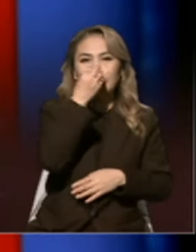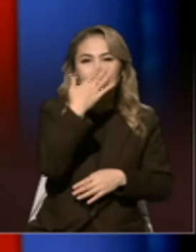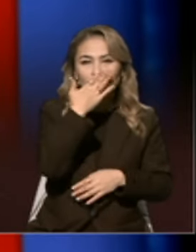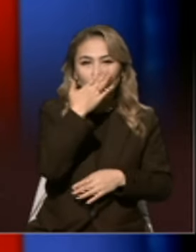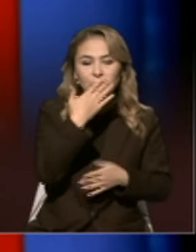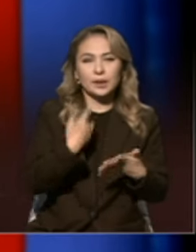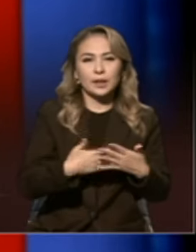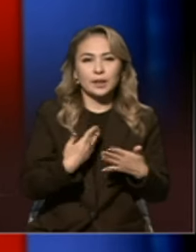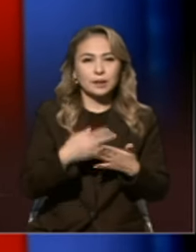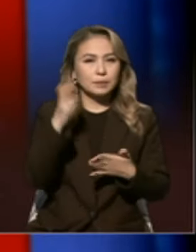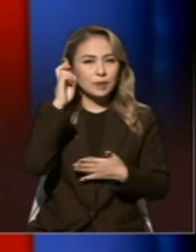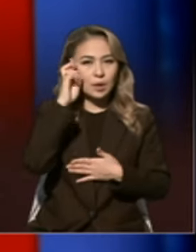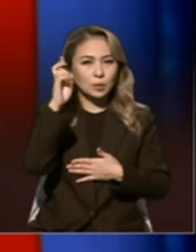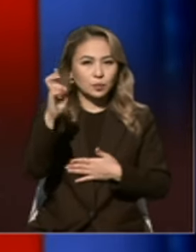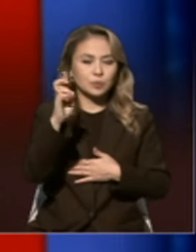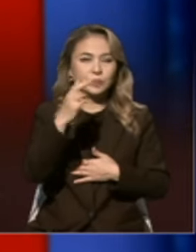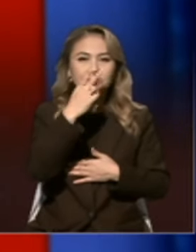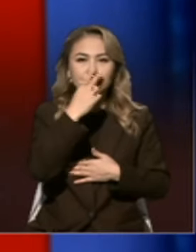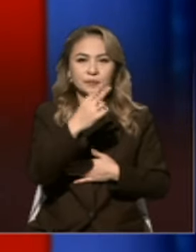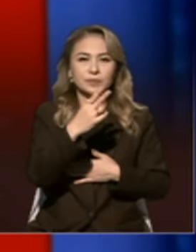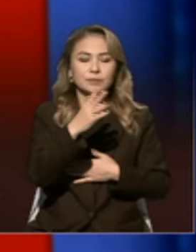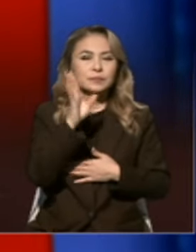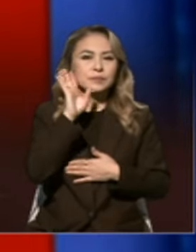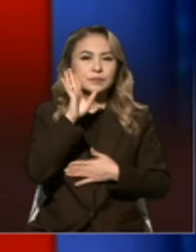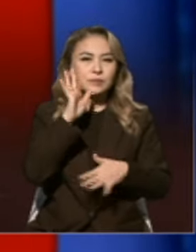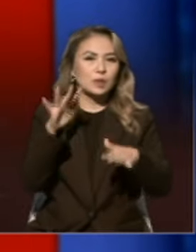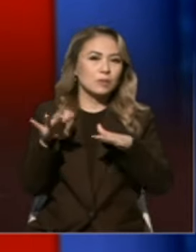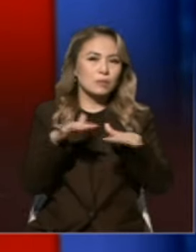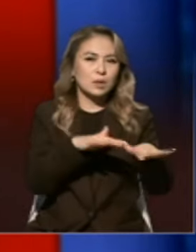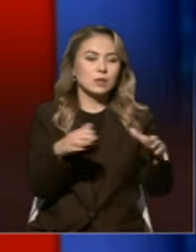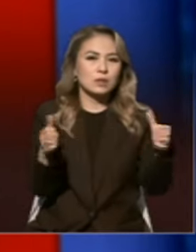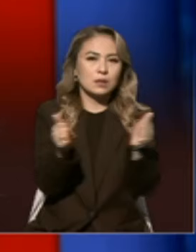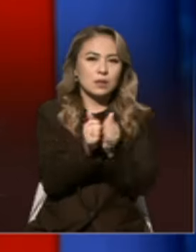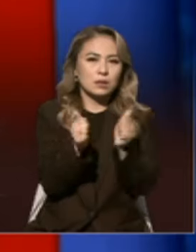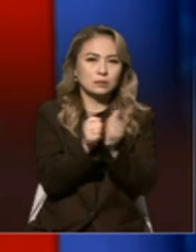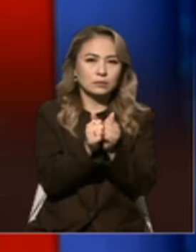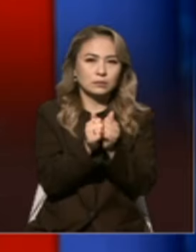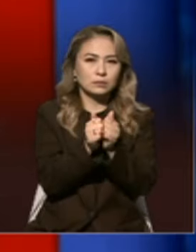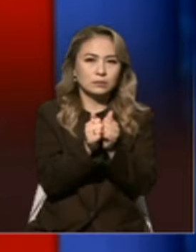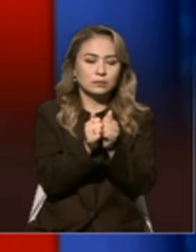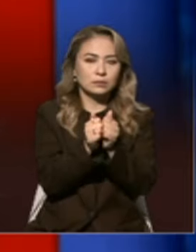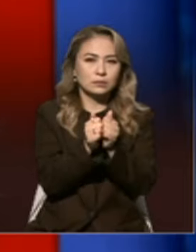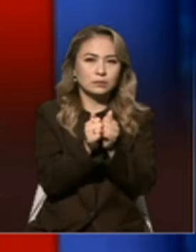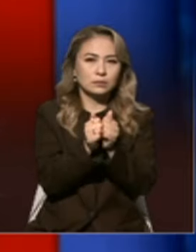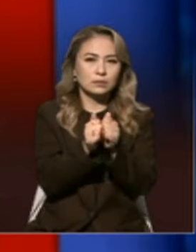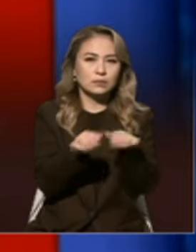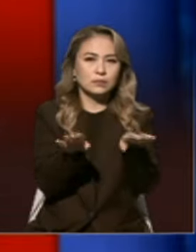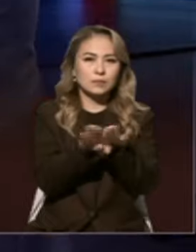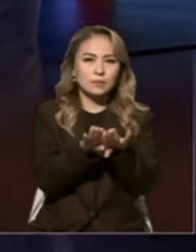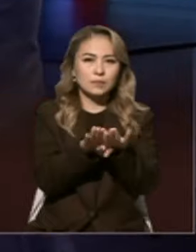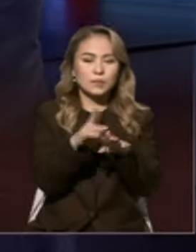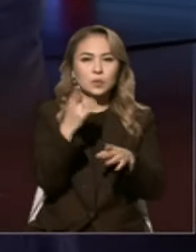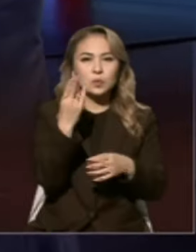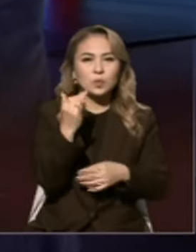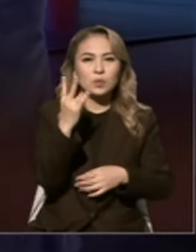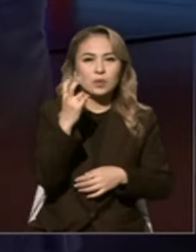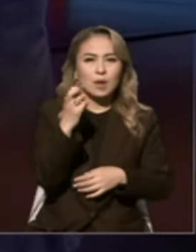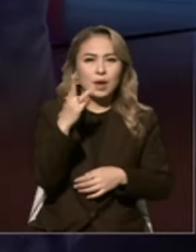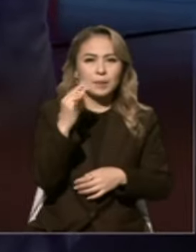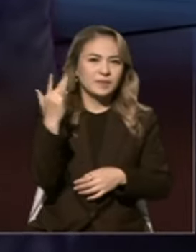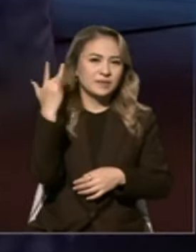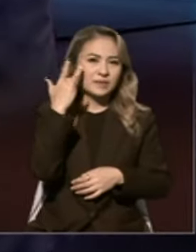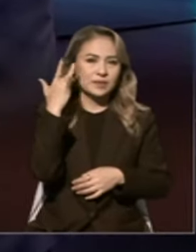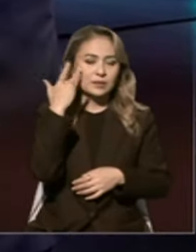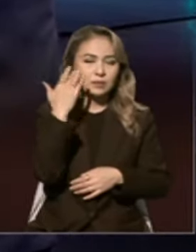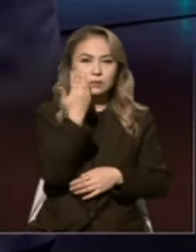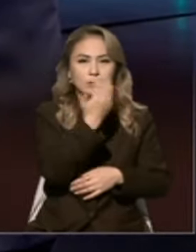Жапон мемлекеті. Былай қарап отырсаңыз, дәл мұхиттың жанында тұр. Олар тіпті теңіз емес, мұхит. Тіпті былай қарап отырсаңыз, цунами келіп жатады оларға.